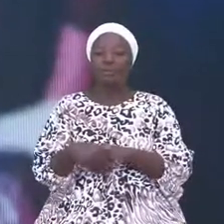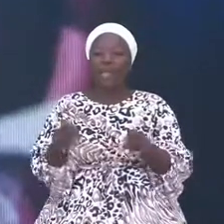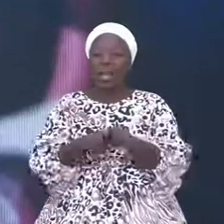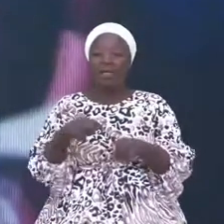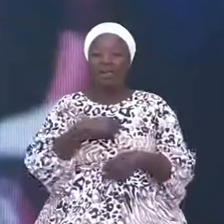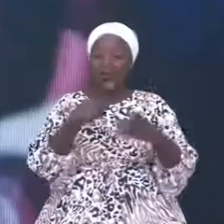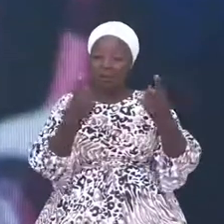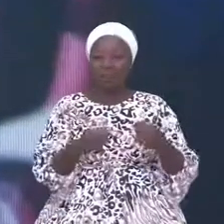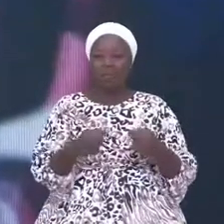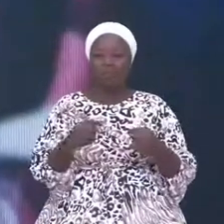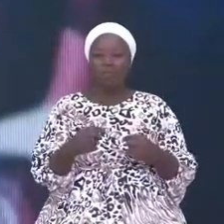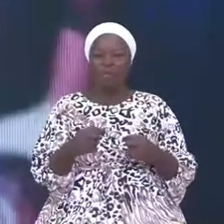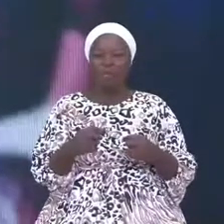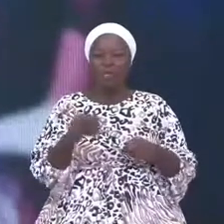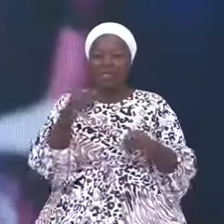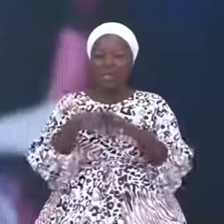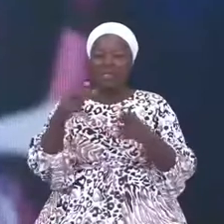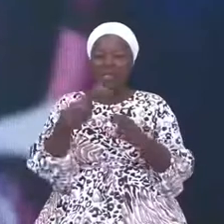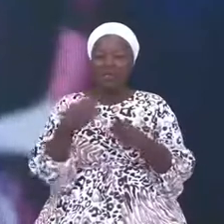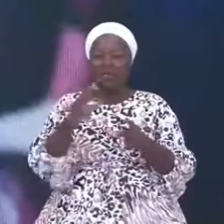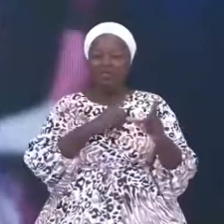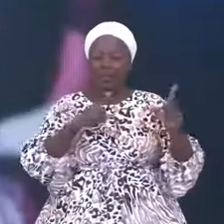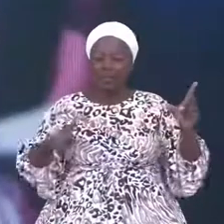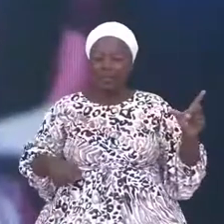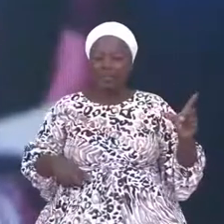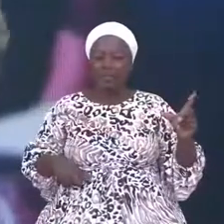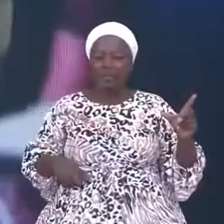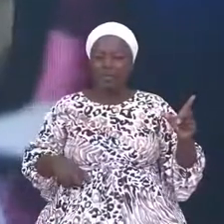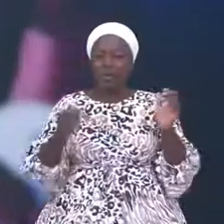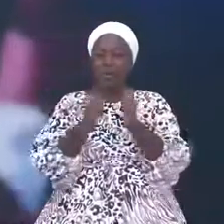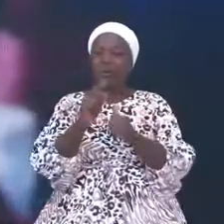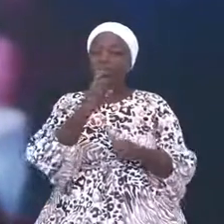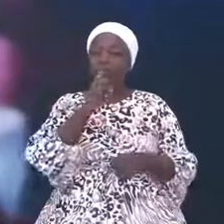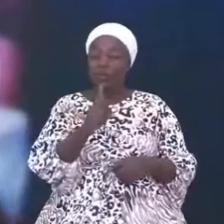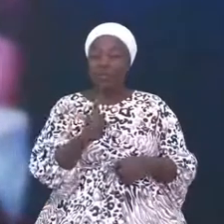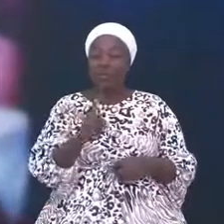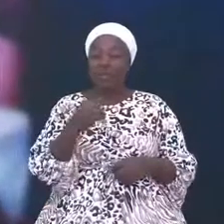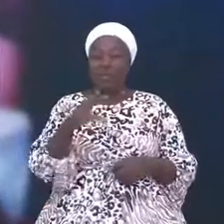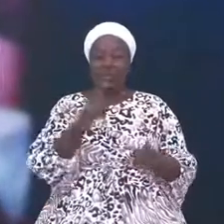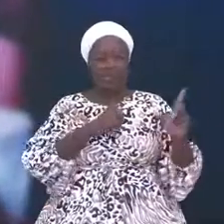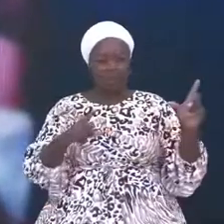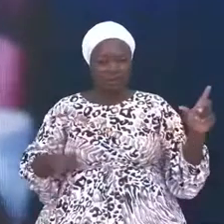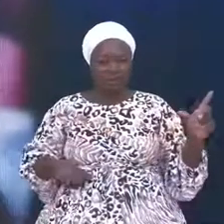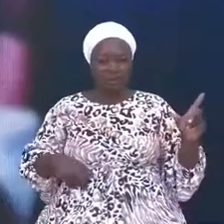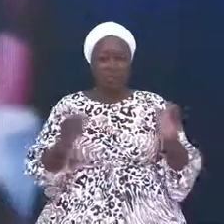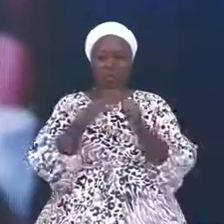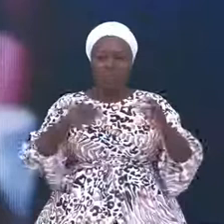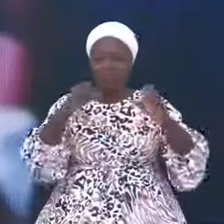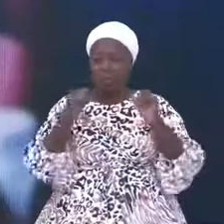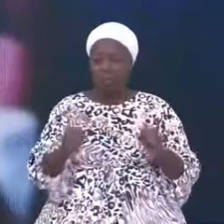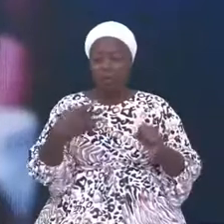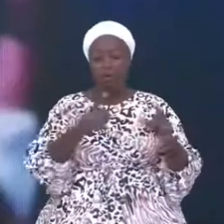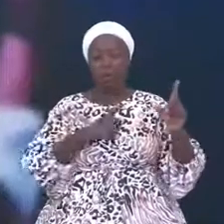asseoir ce soir. Comme nous venons au nom du Seigneur, avec